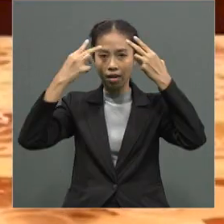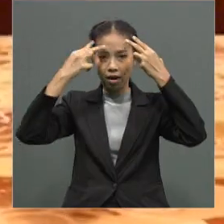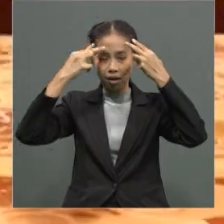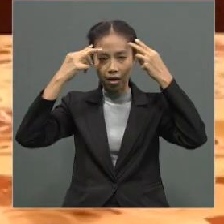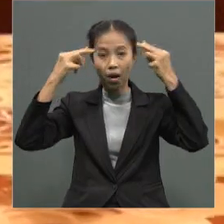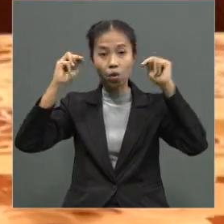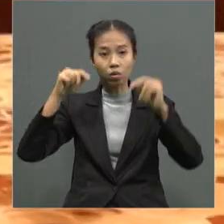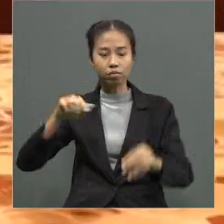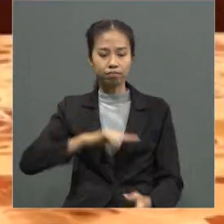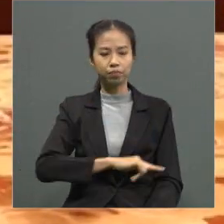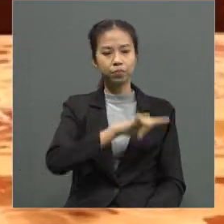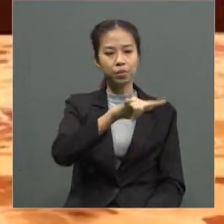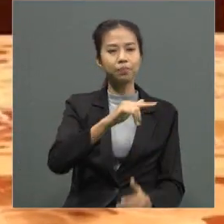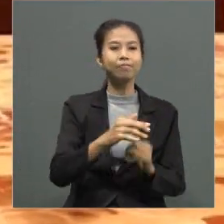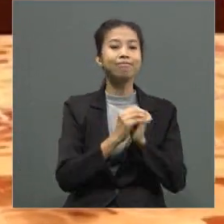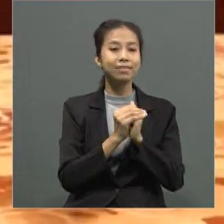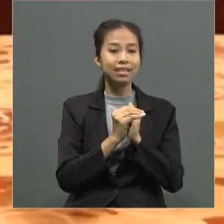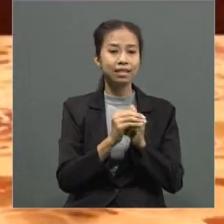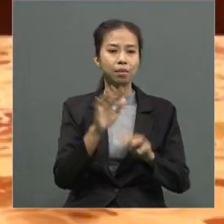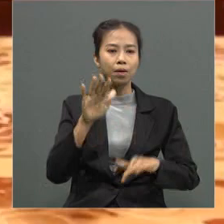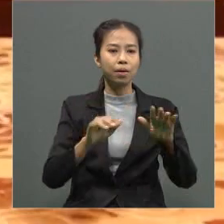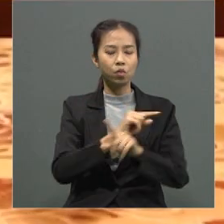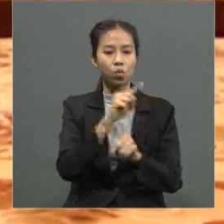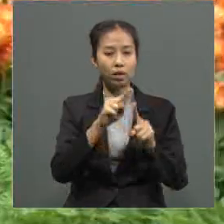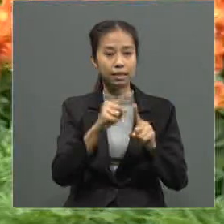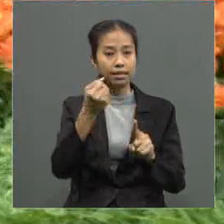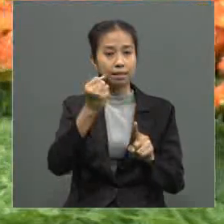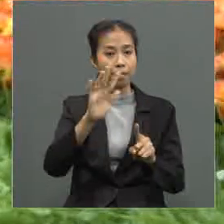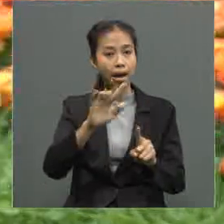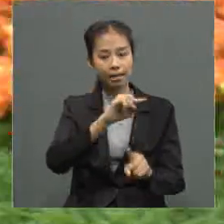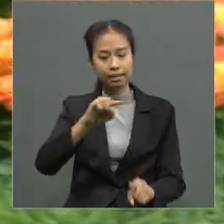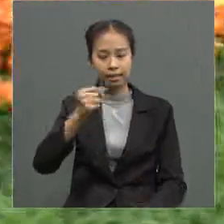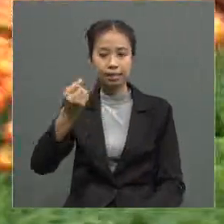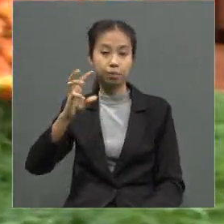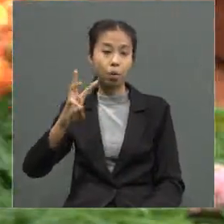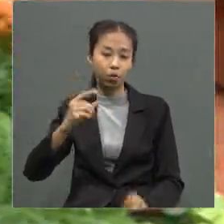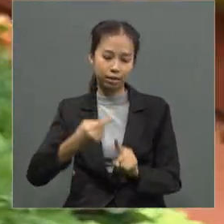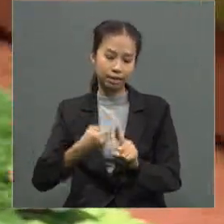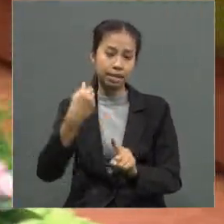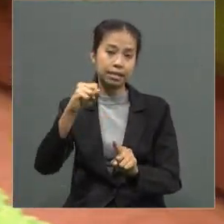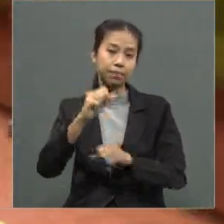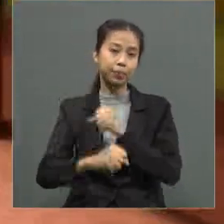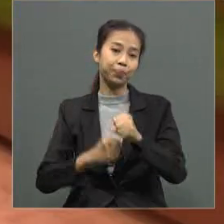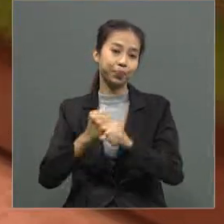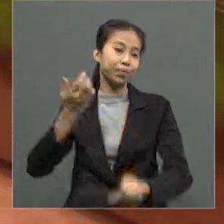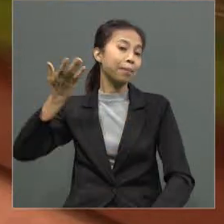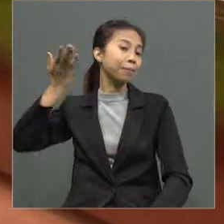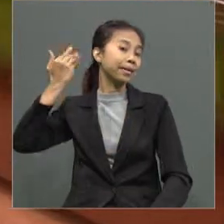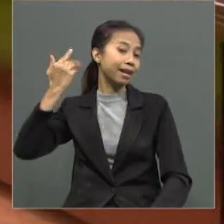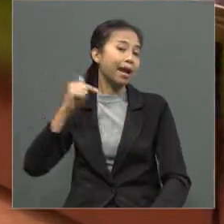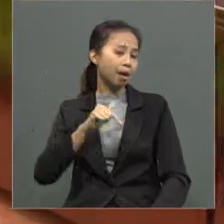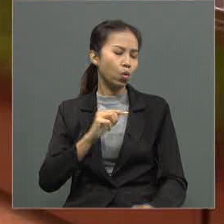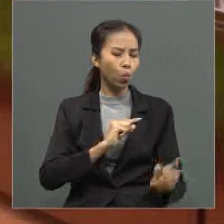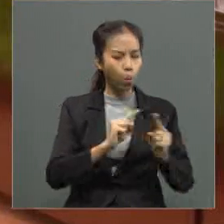อย่างเป็นทางการประมาณสักวันที่ 15-16ตุลาคมปีที่แล้วแล้วก็มีเรื่องของฟรีวีซ่าของจีนด้วยนะคะใช่ก็นำมาซึ่ง